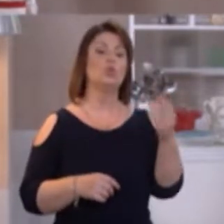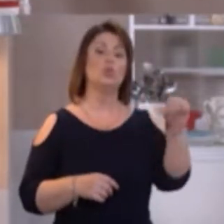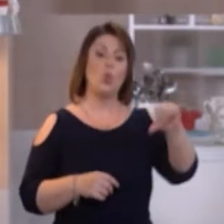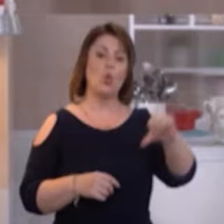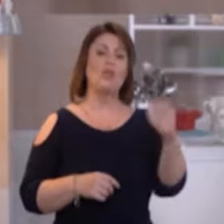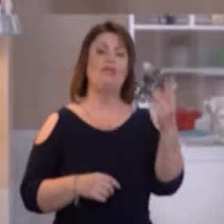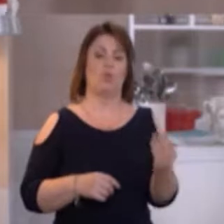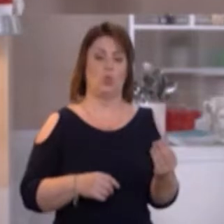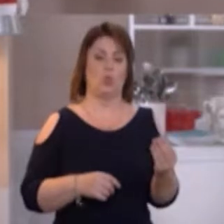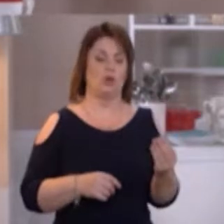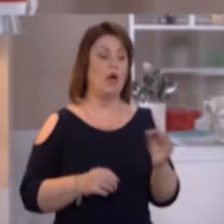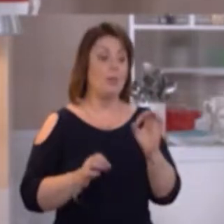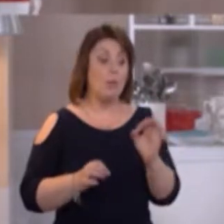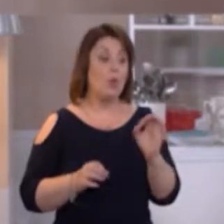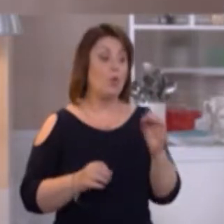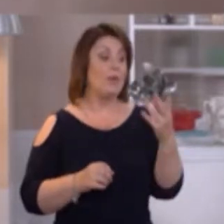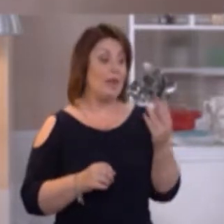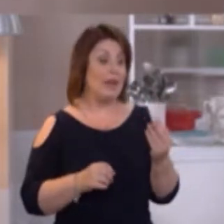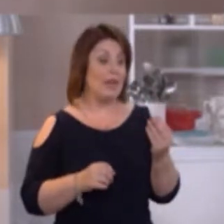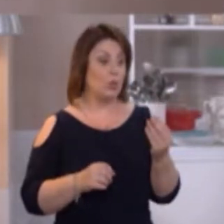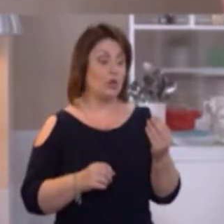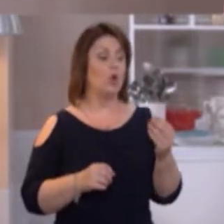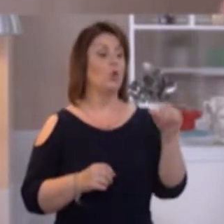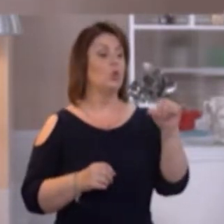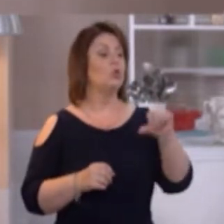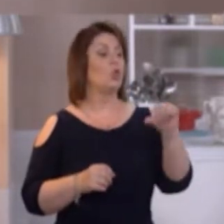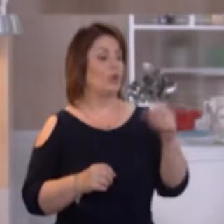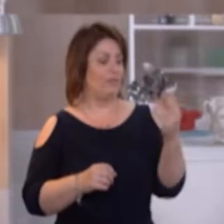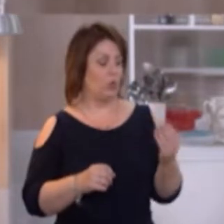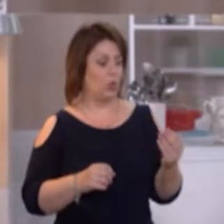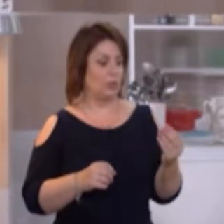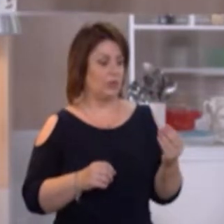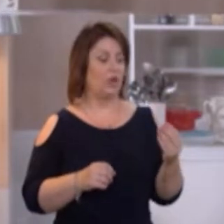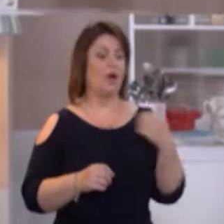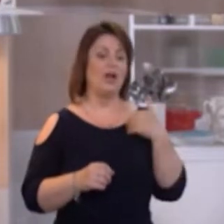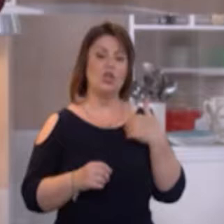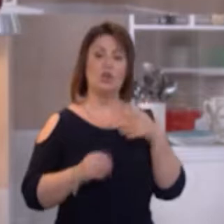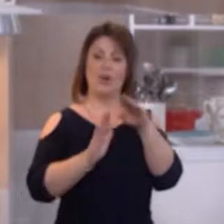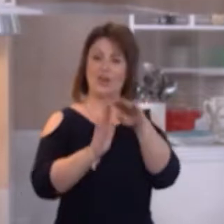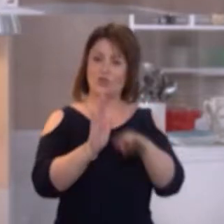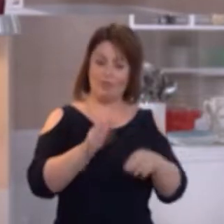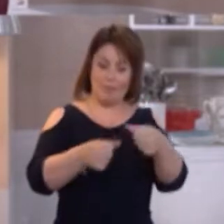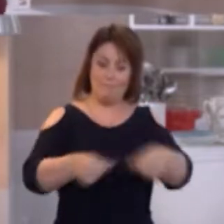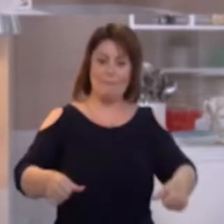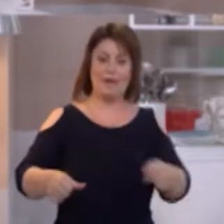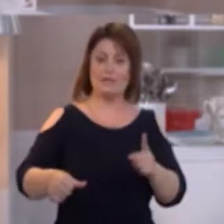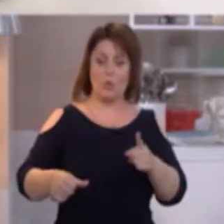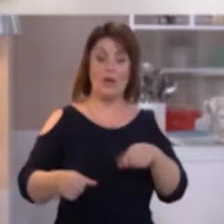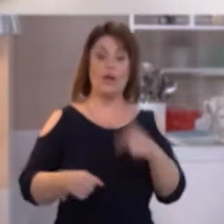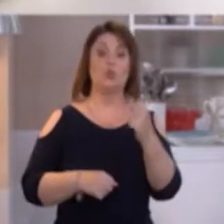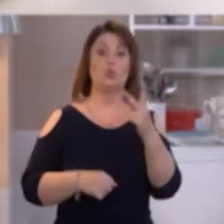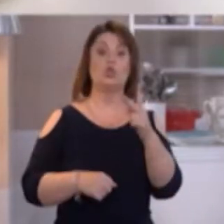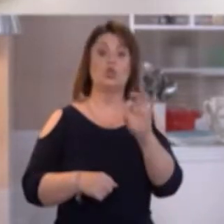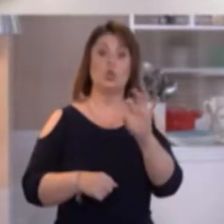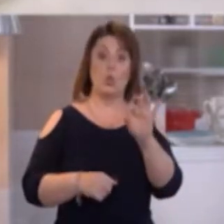liquido si utilizza il succo di frutta. Diciamo, la ricetta che ho portato come base ha 250